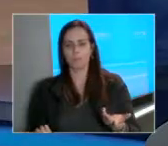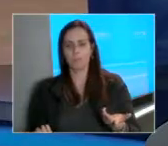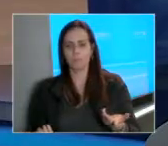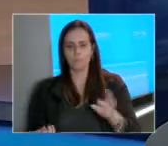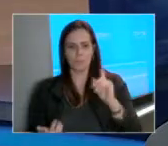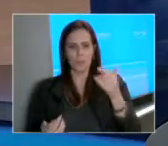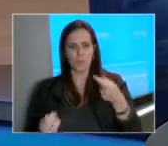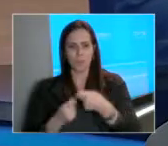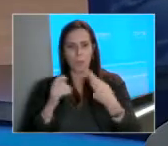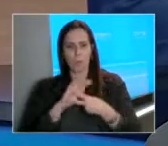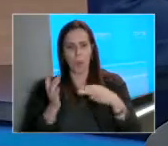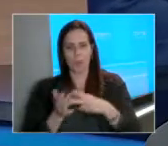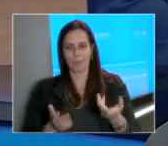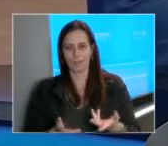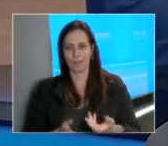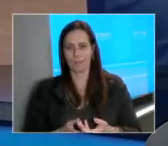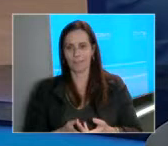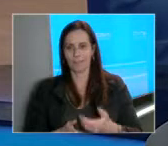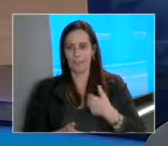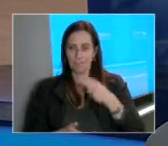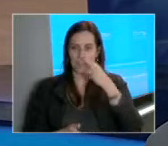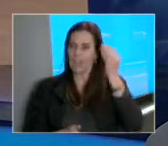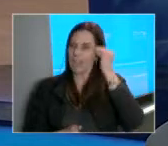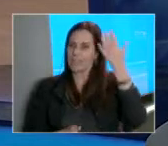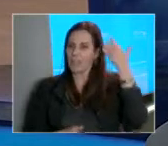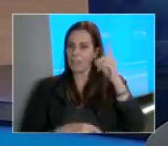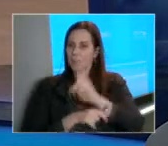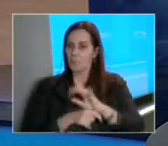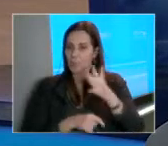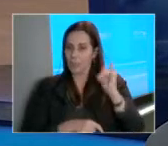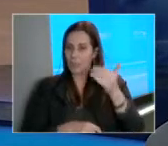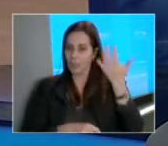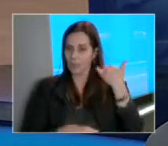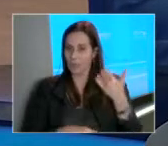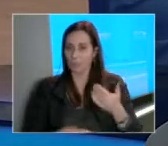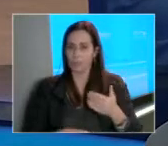לא היה. אבל אין דבר כזה. אני נוטה להיזכר בזמנים שאולי זה כן...